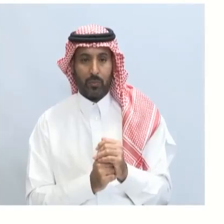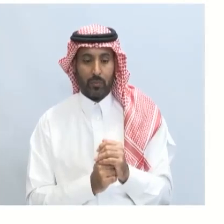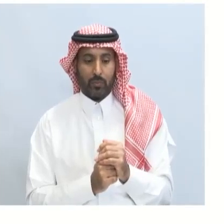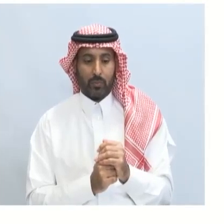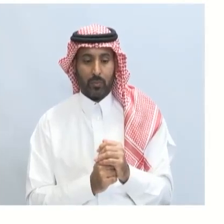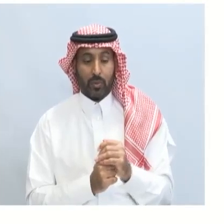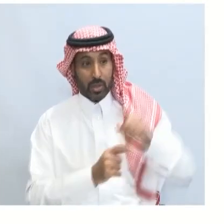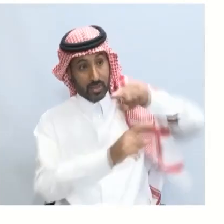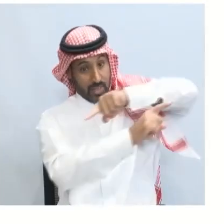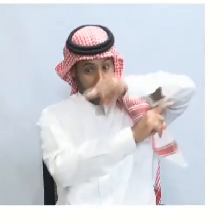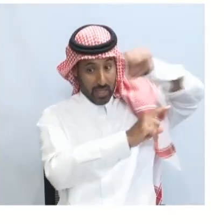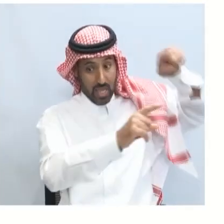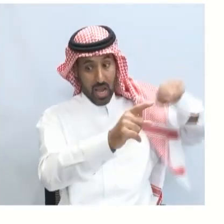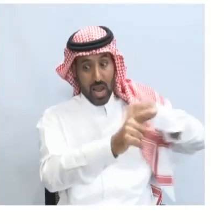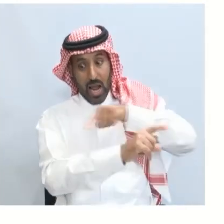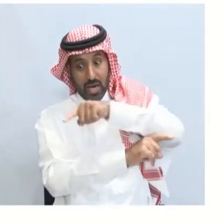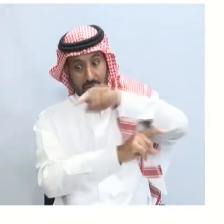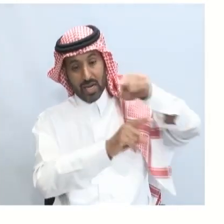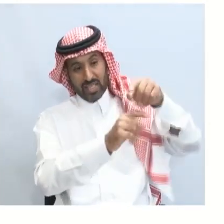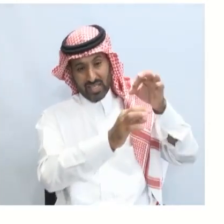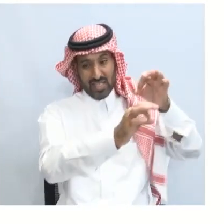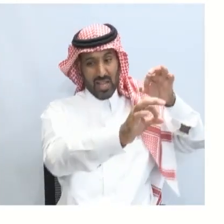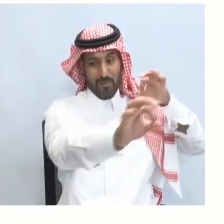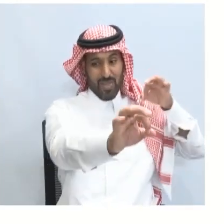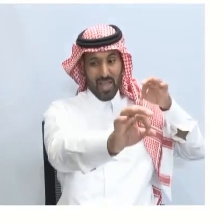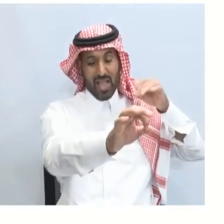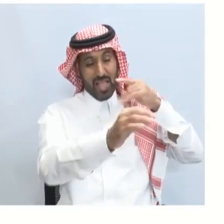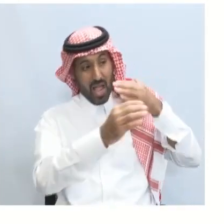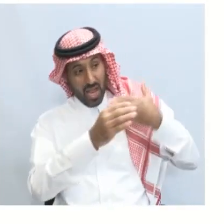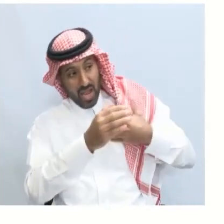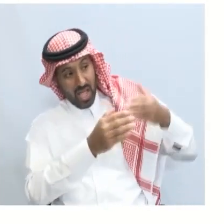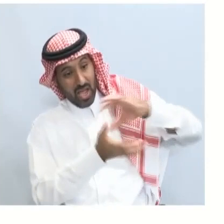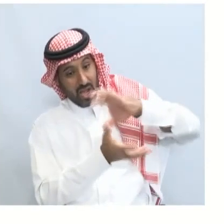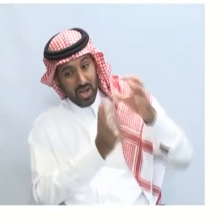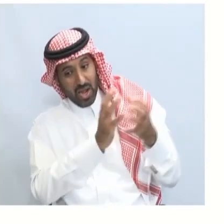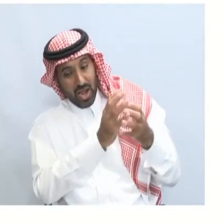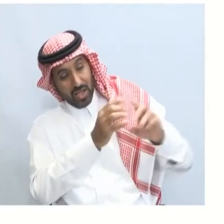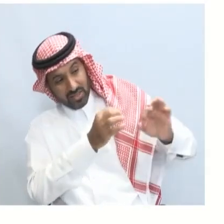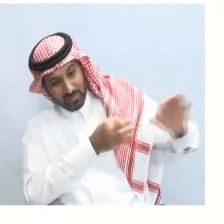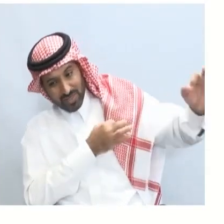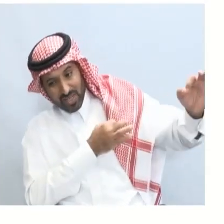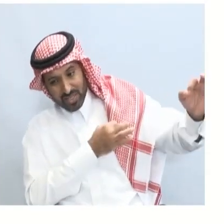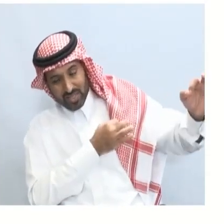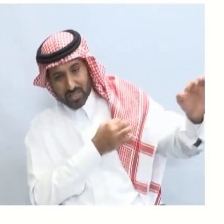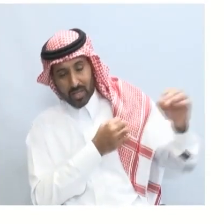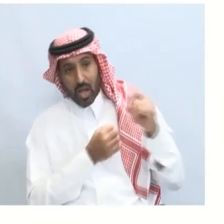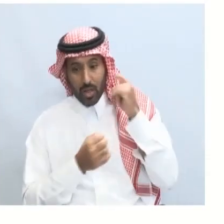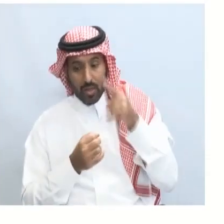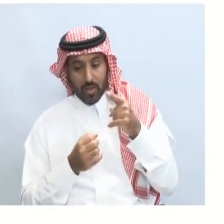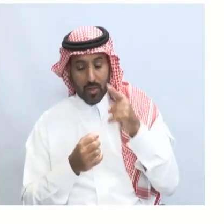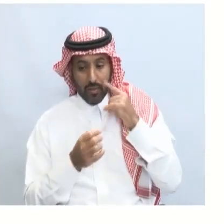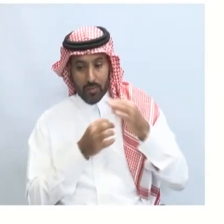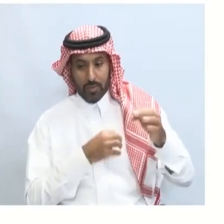كلها تتحرك وتبتعد عنا وقد ساهمت فكره